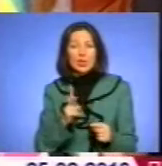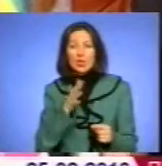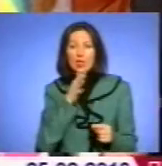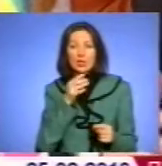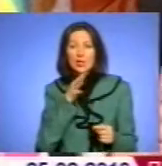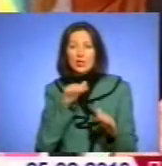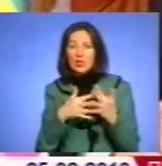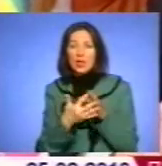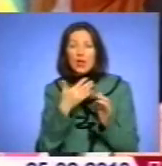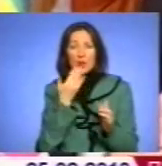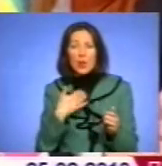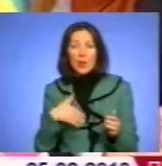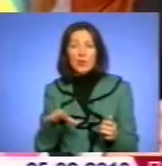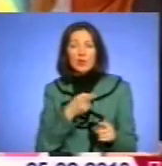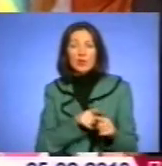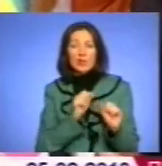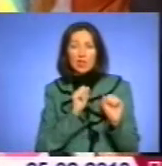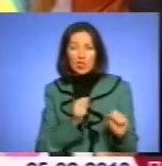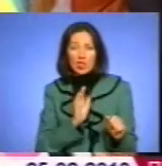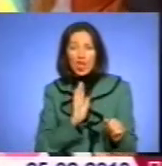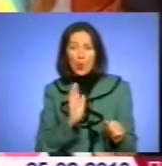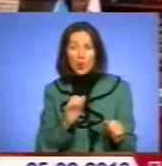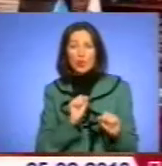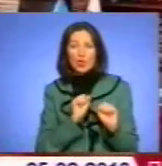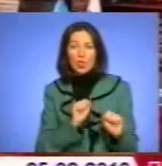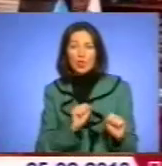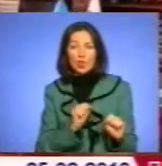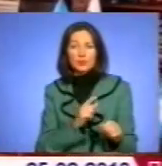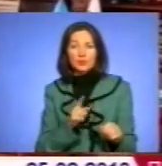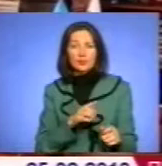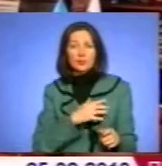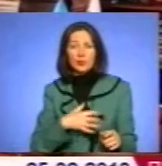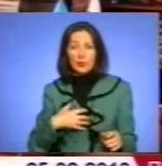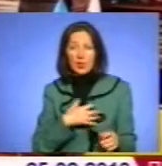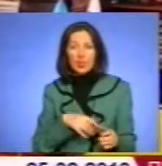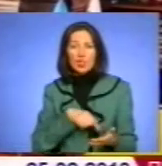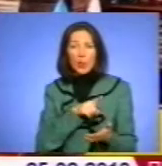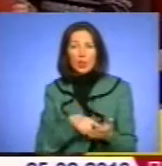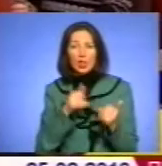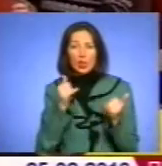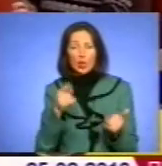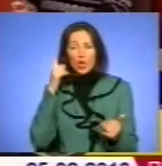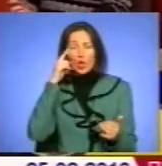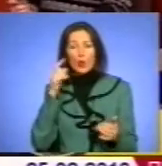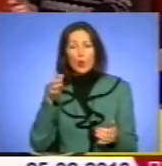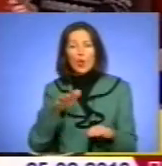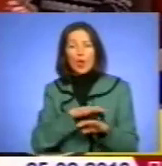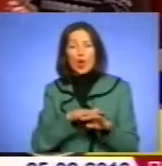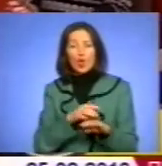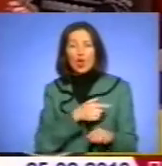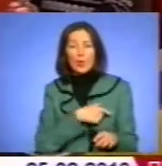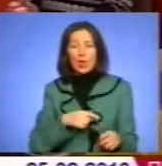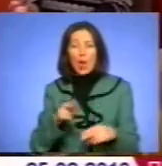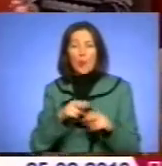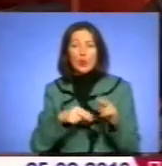це захищали, захищаємо і будемо захищати. Чи не найважливіше питання на сьогодні, на думку народного депутата, будівництво доріг